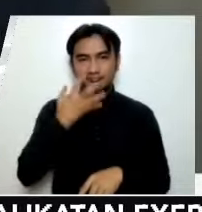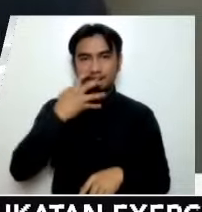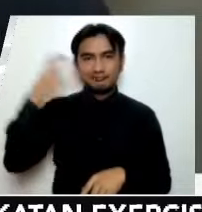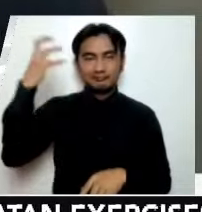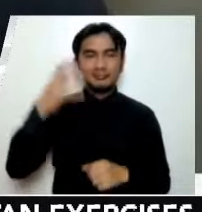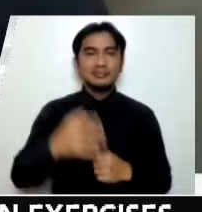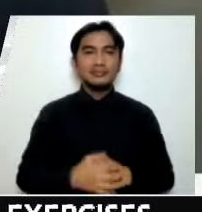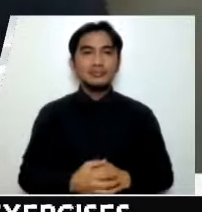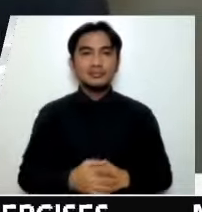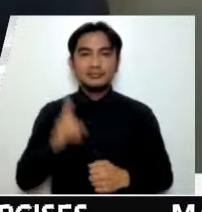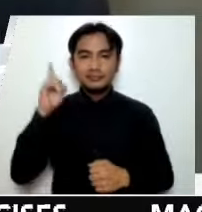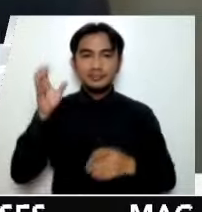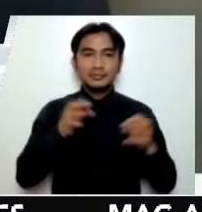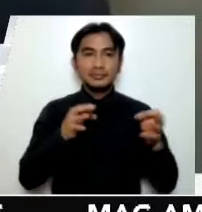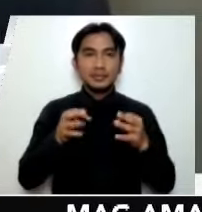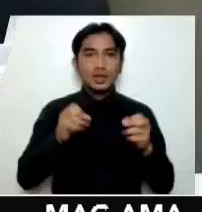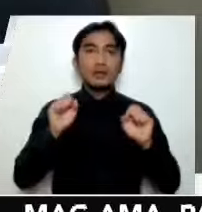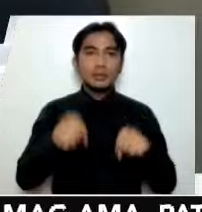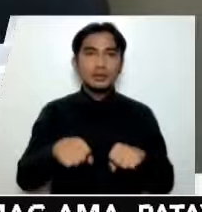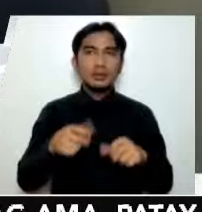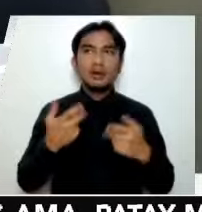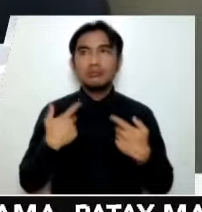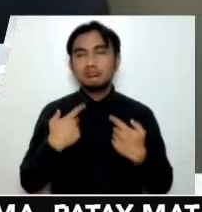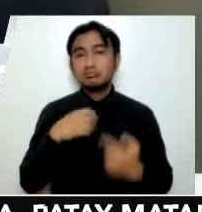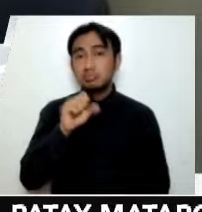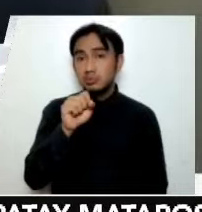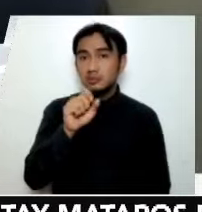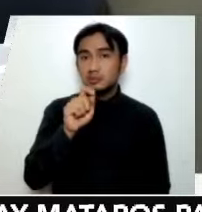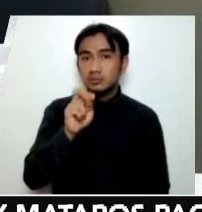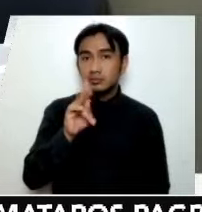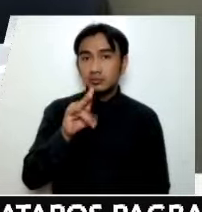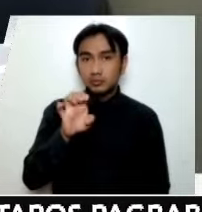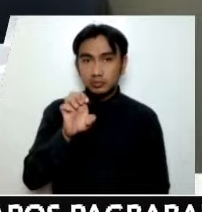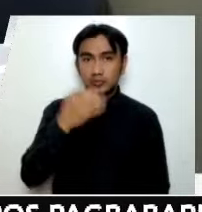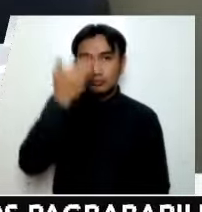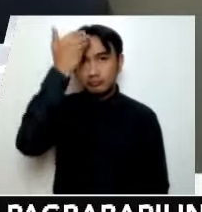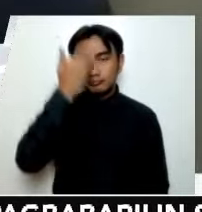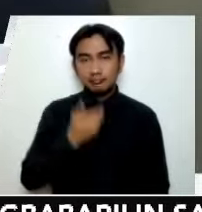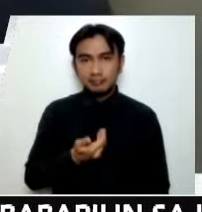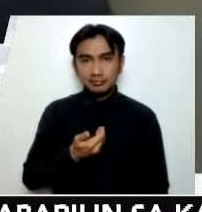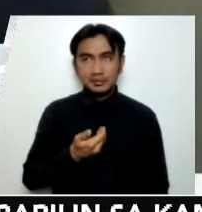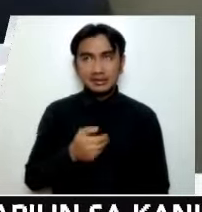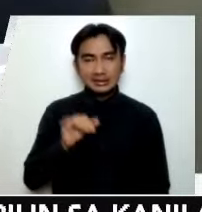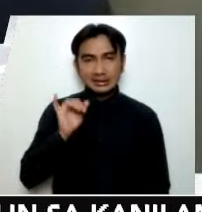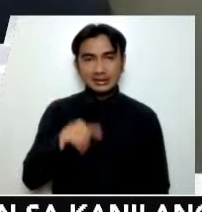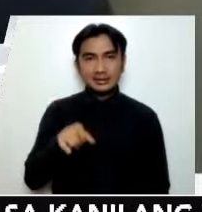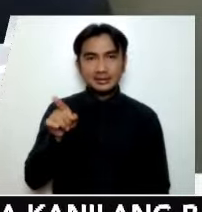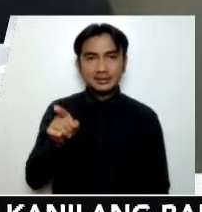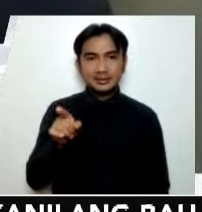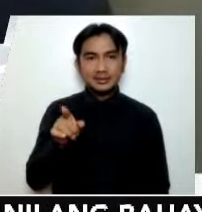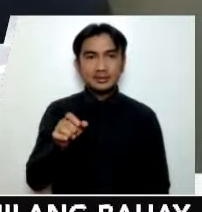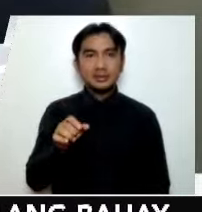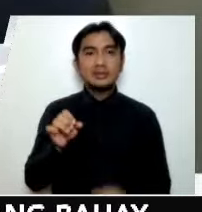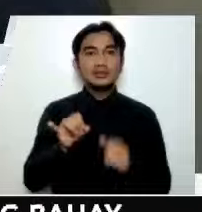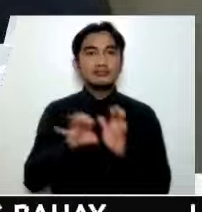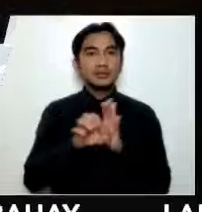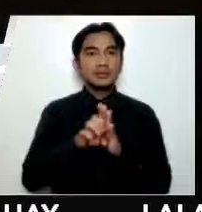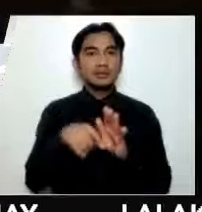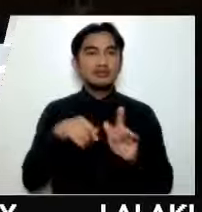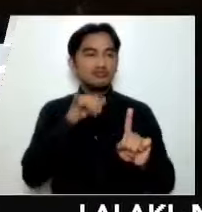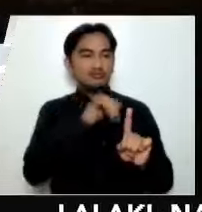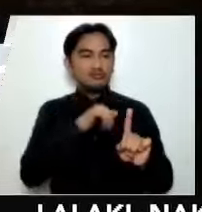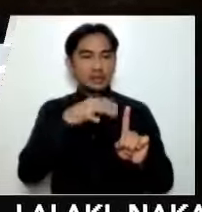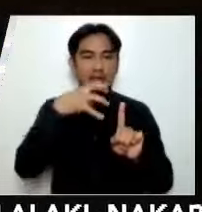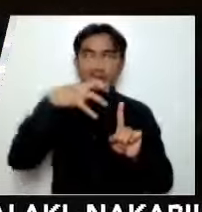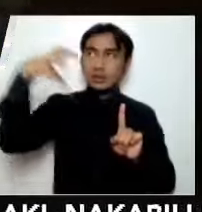magkaroon ng tinatawag na stroke no specifically skem stroke um kapag Exposed tayo sa sobrang init na panahon